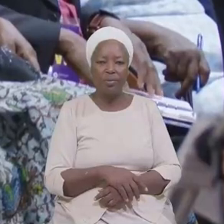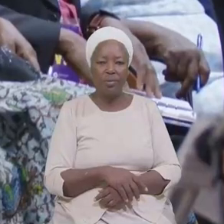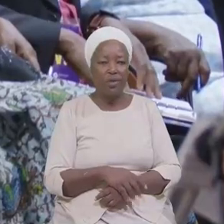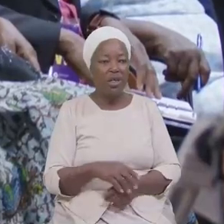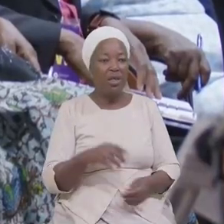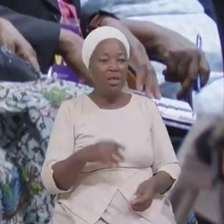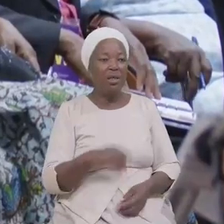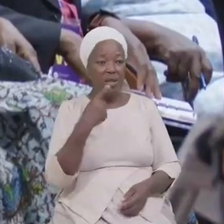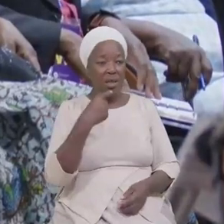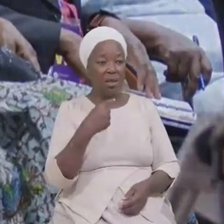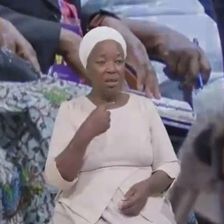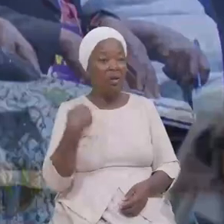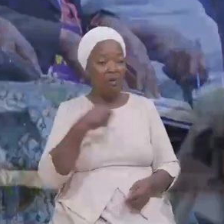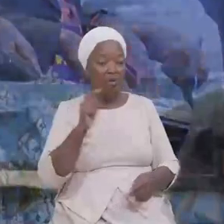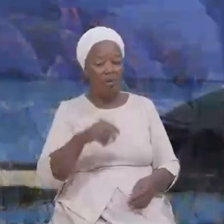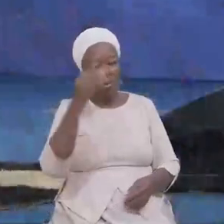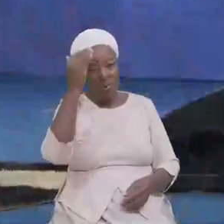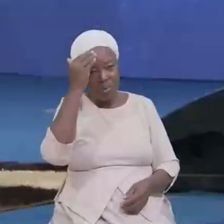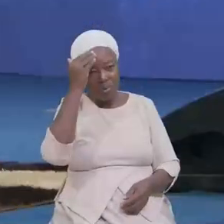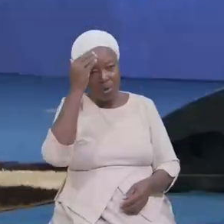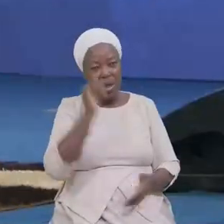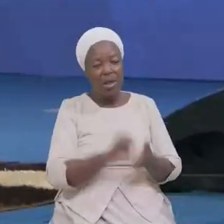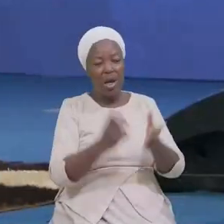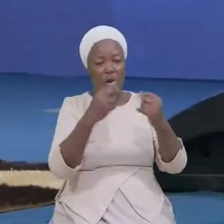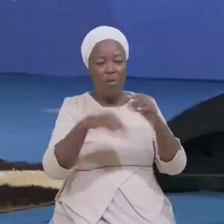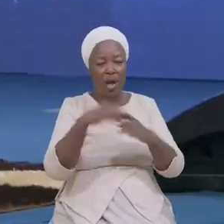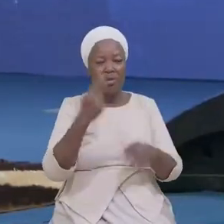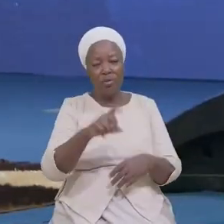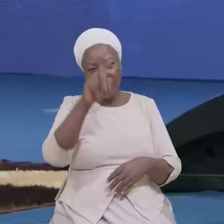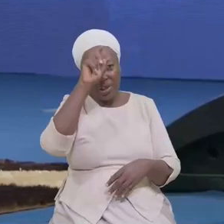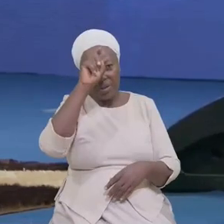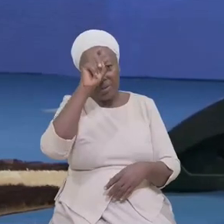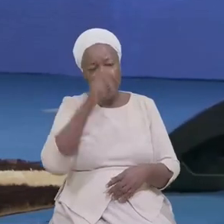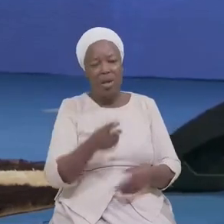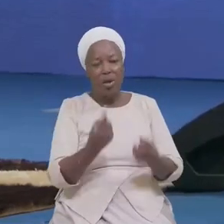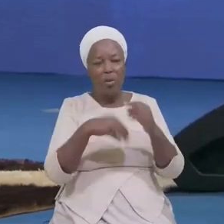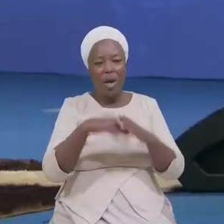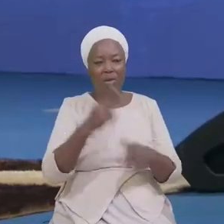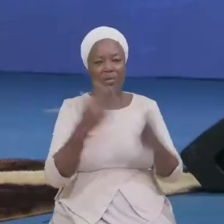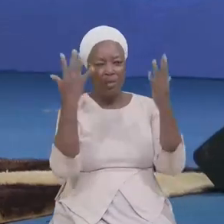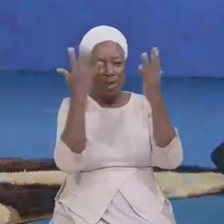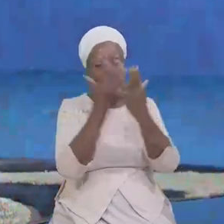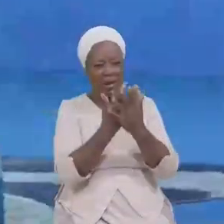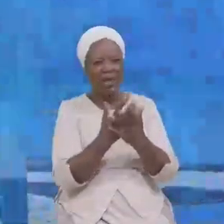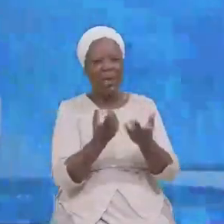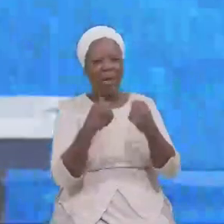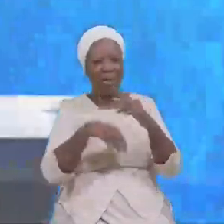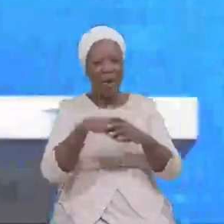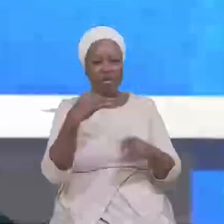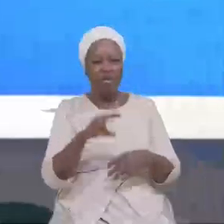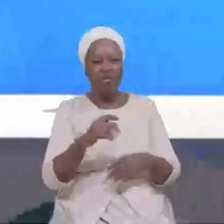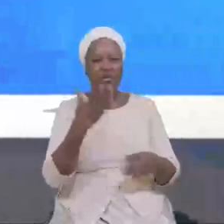Et nous devons savoir, sortez de l'Égypte, sortez des ténèbres, sortir du